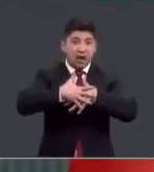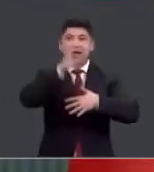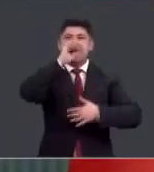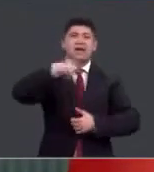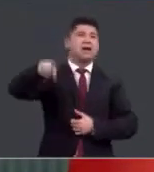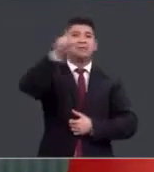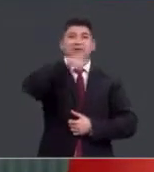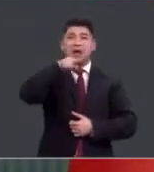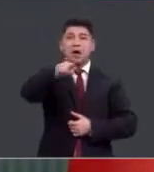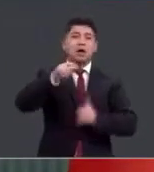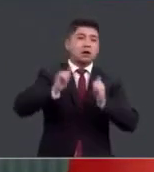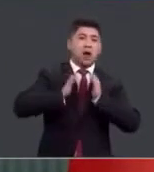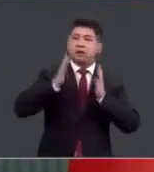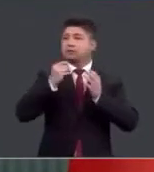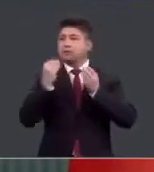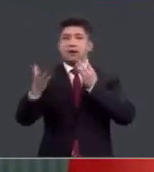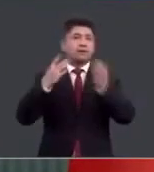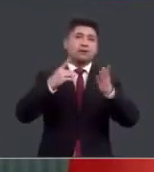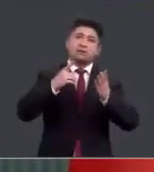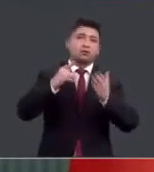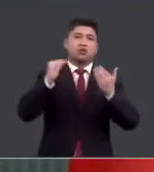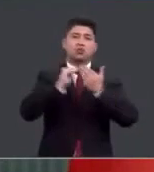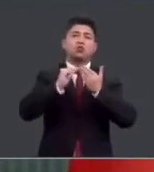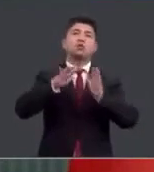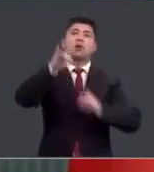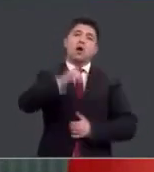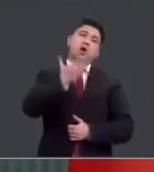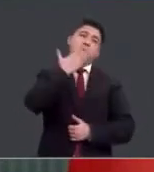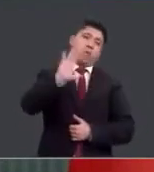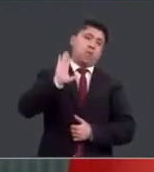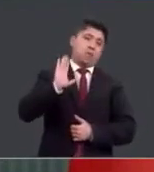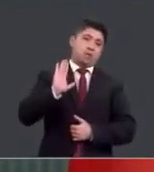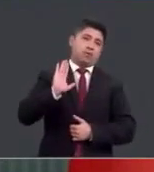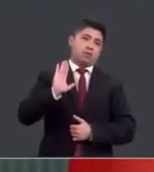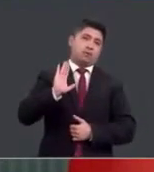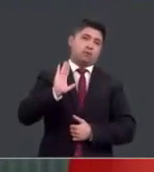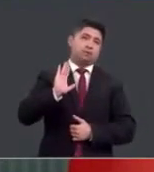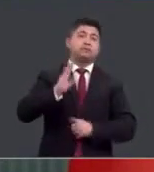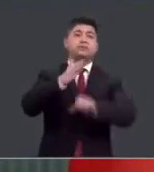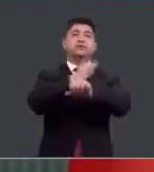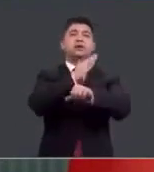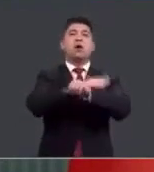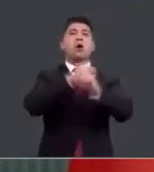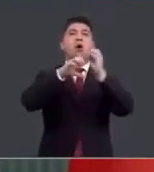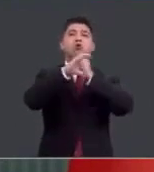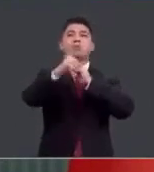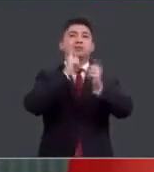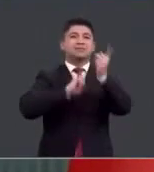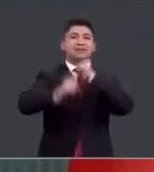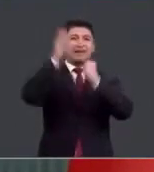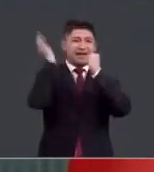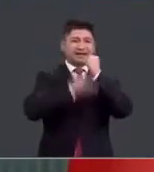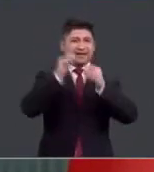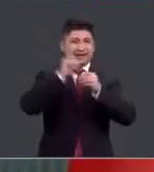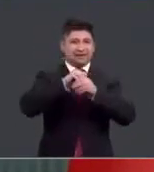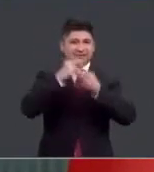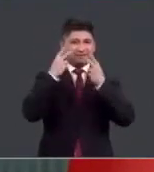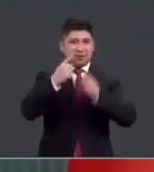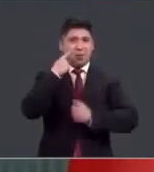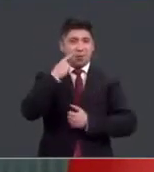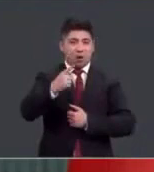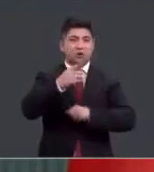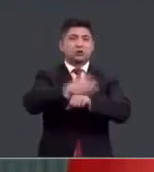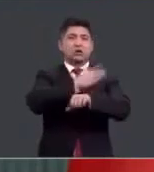kimsenin kimseyi rahatsız etmeye hakkı yoktur şehirlerarası seyahat lamaların